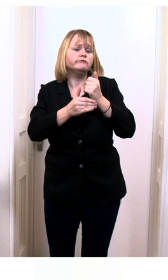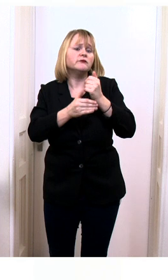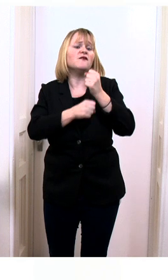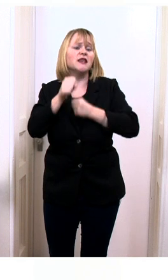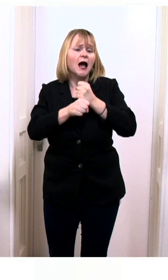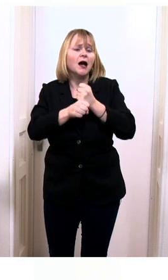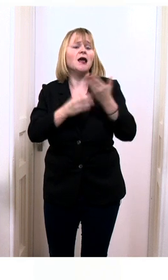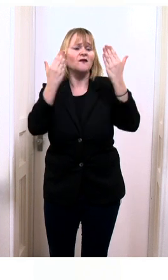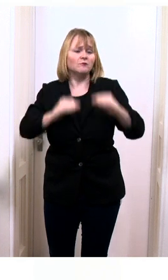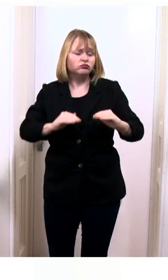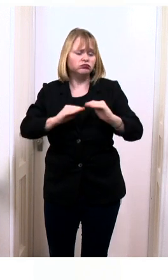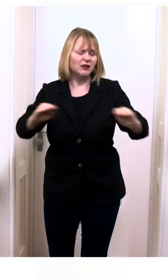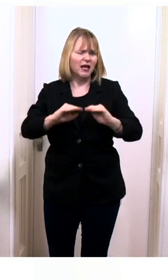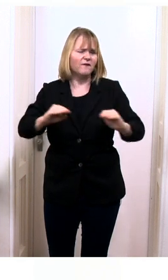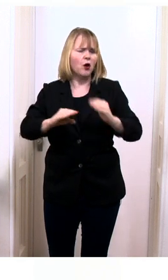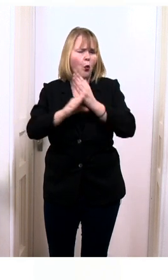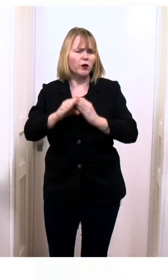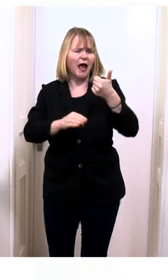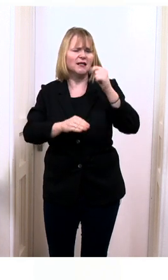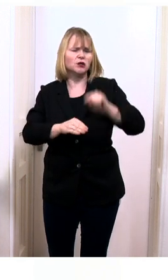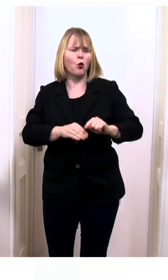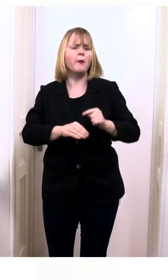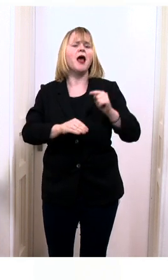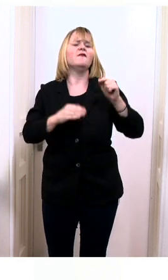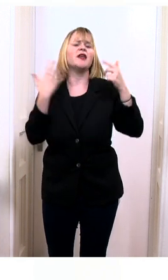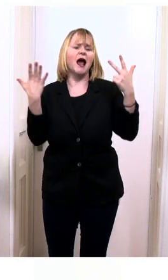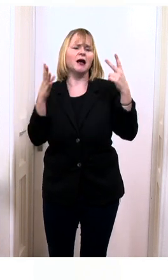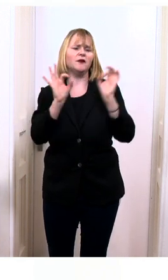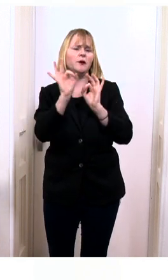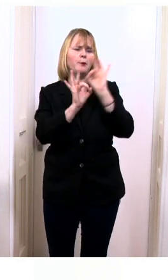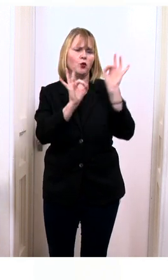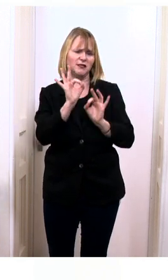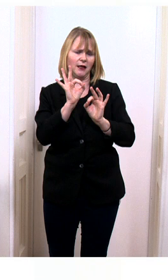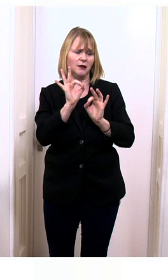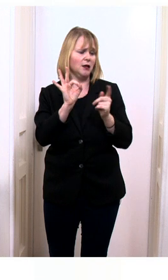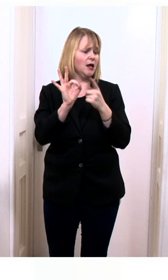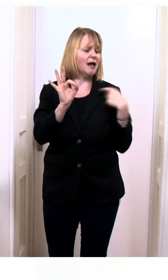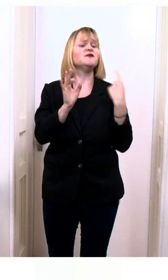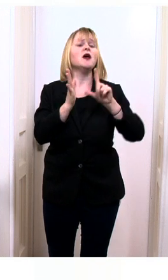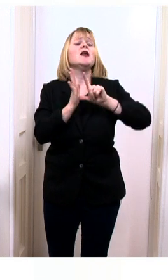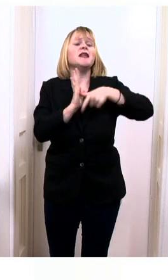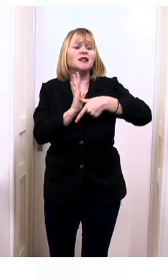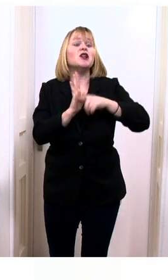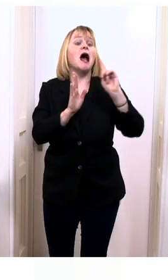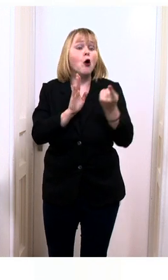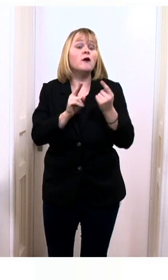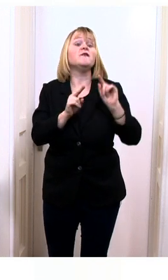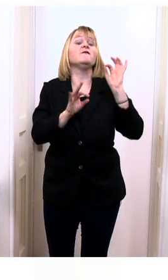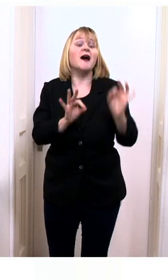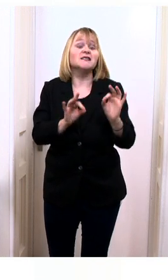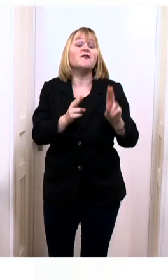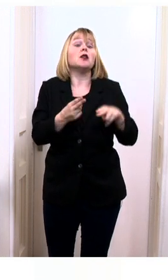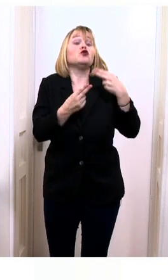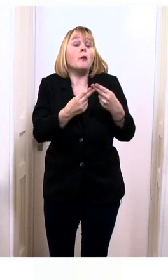tiefen 1,8%. Wir haben in Liechtenstein auch weiterhin fast doppelt so viele offene Stellen wie